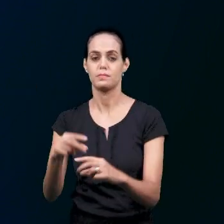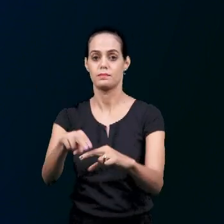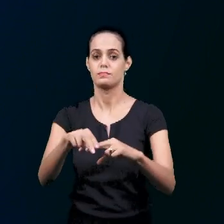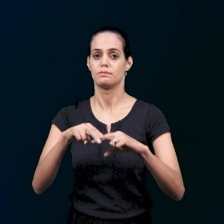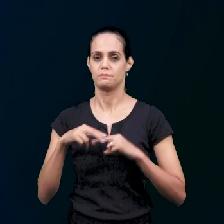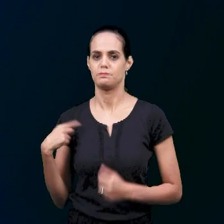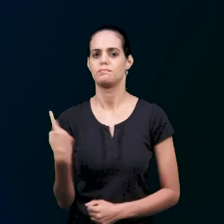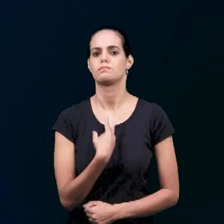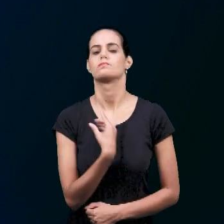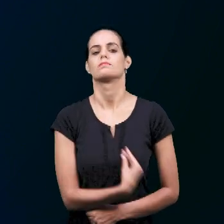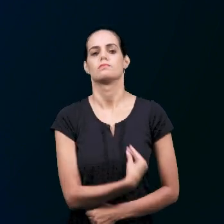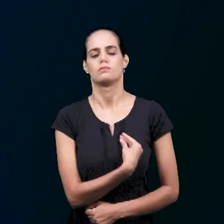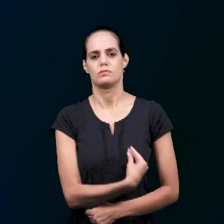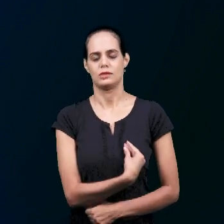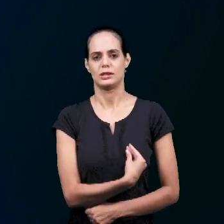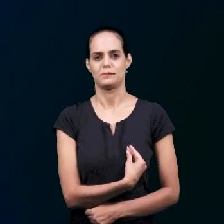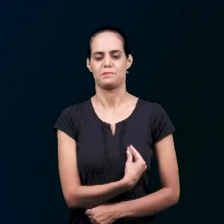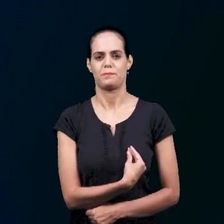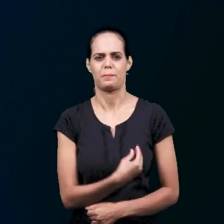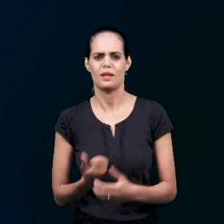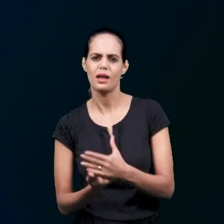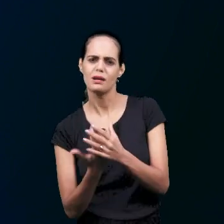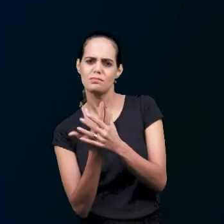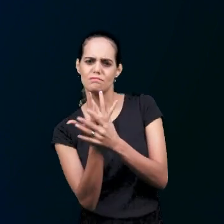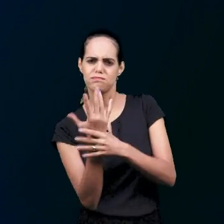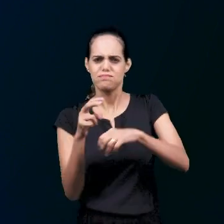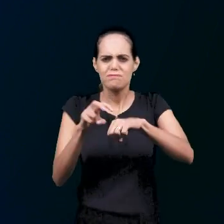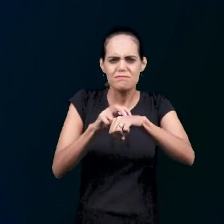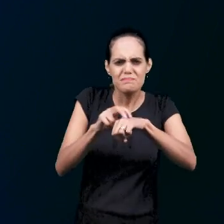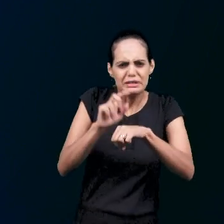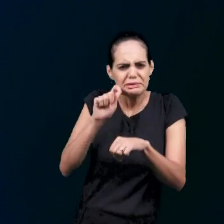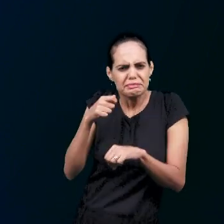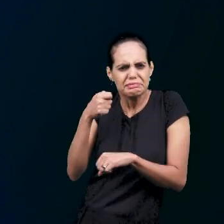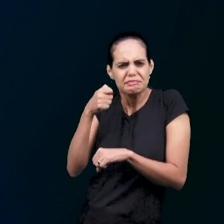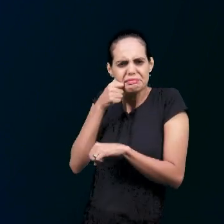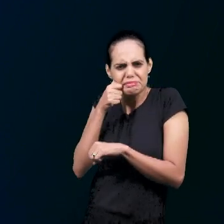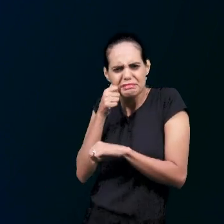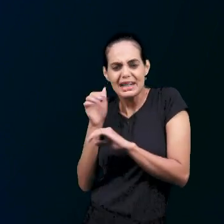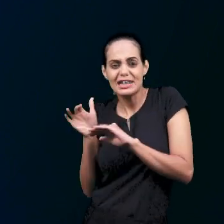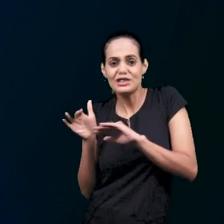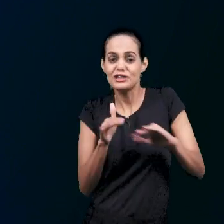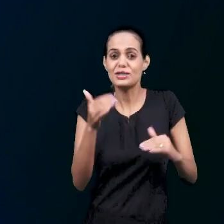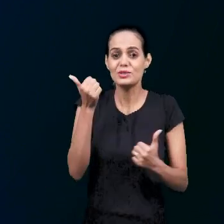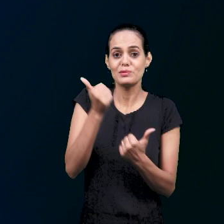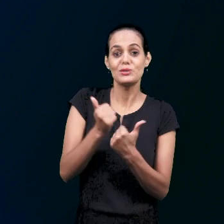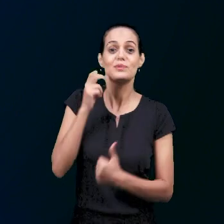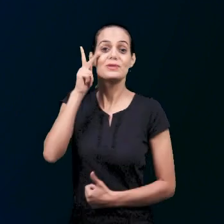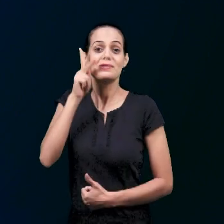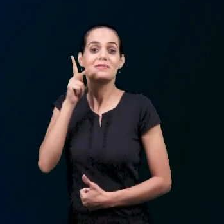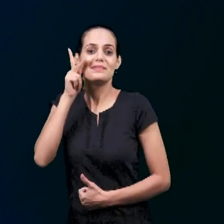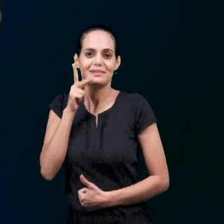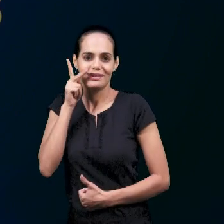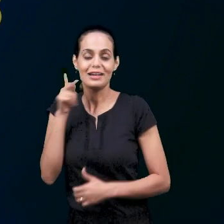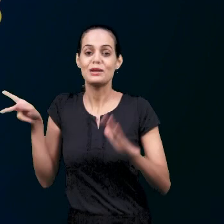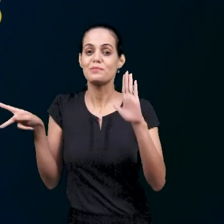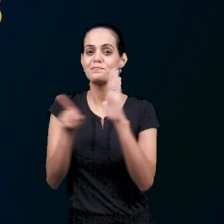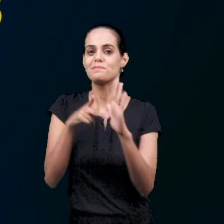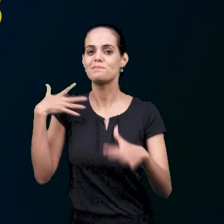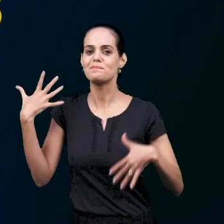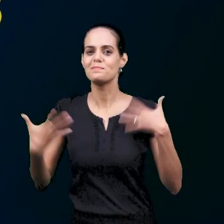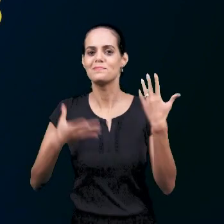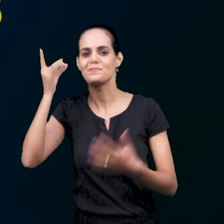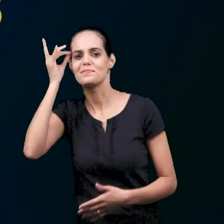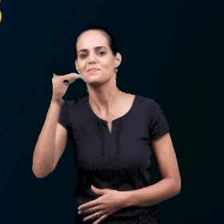nos vies. Maintenant, il enlève les herbes amères et remplace par le vin qui est la joie du Saint-Esprit.